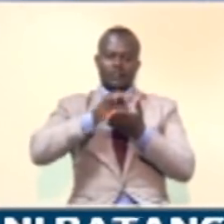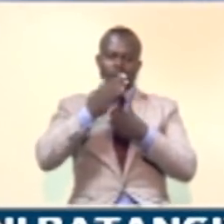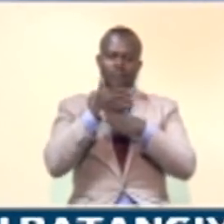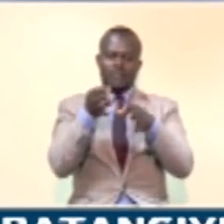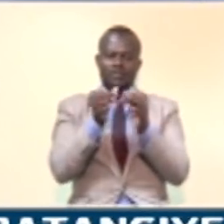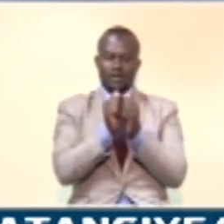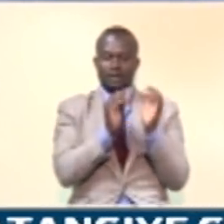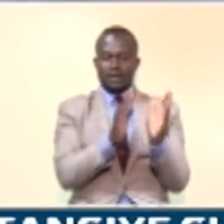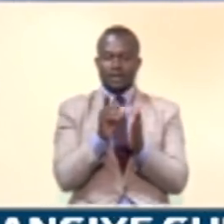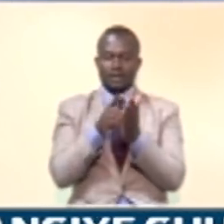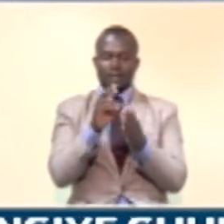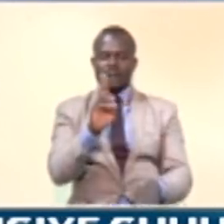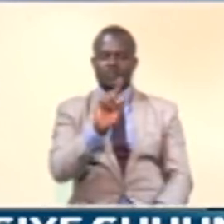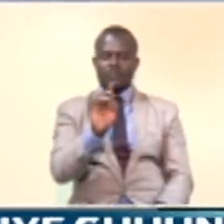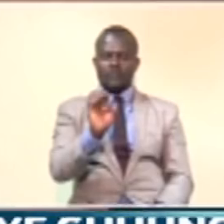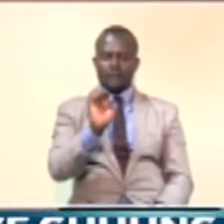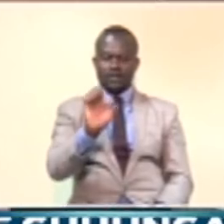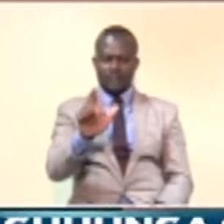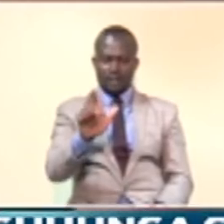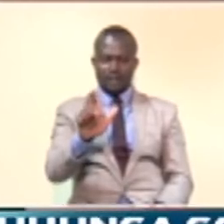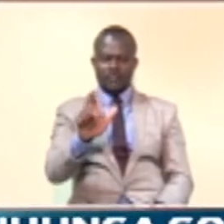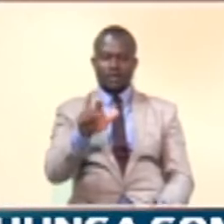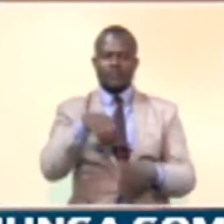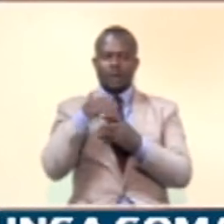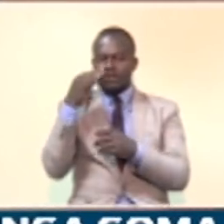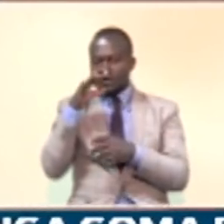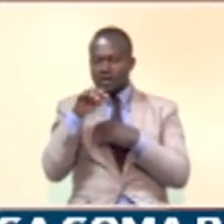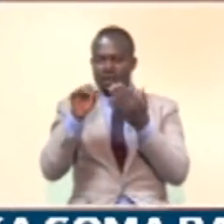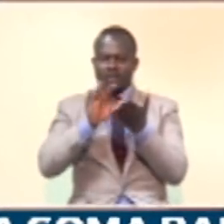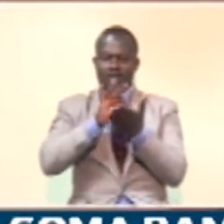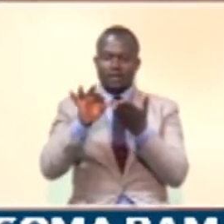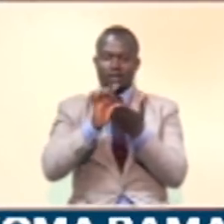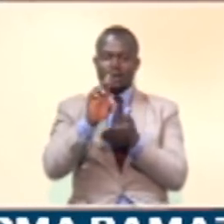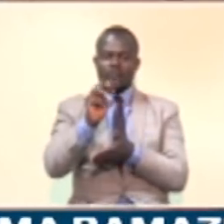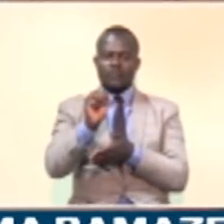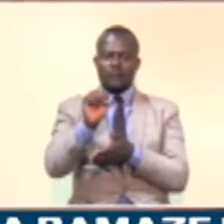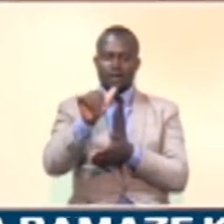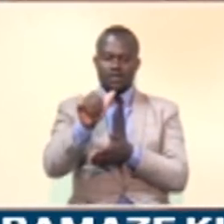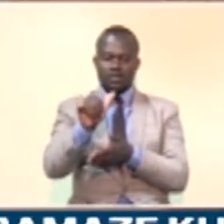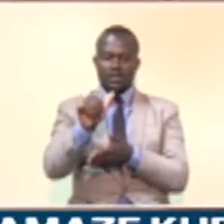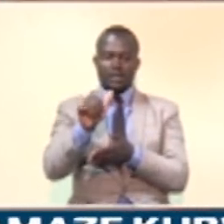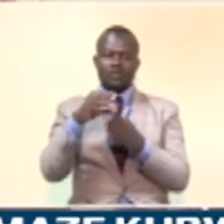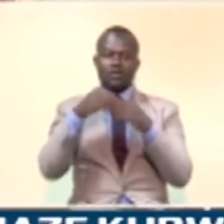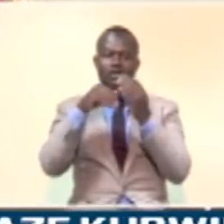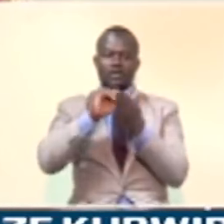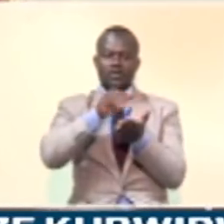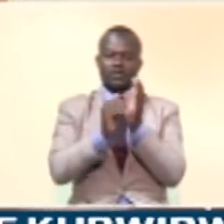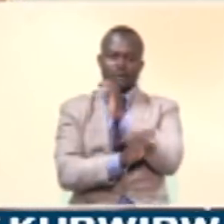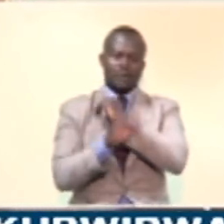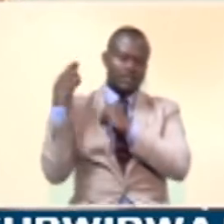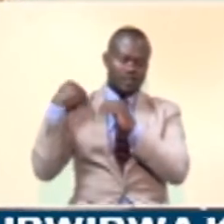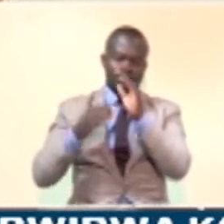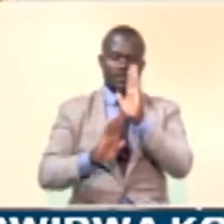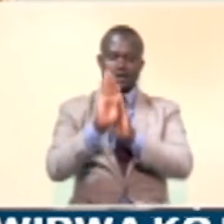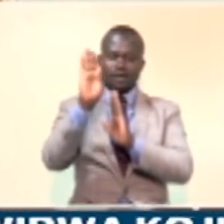w'Imari n'Igenamigambi Dr. Uziyendagije Imana, ku ruhande rw'Ubufaransa asinywaho na Remy Ryu, umuyobozi w'ikigo cy'Ubufaransa gishinzwe